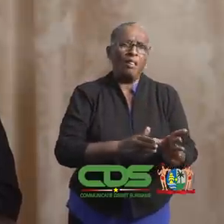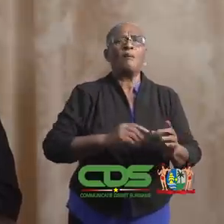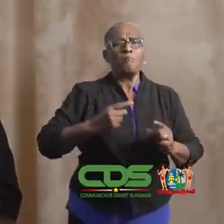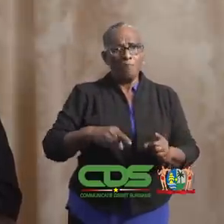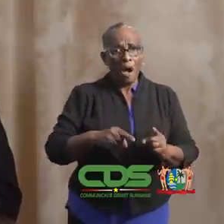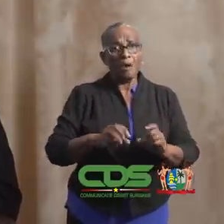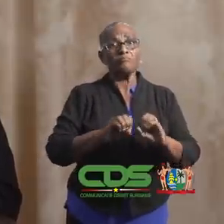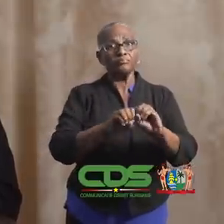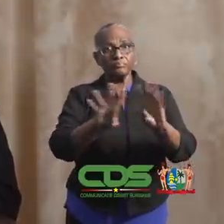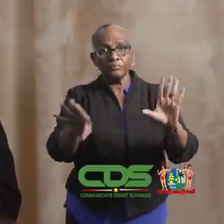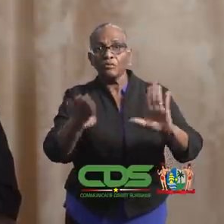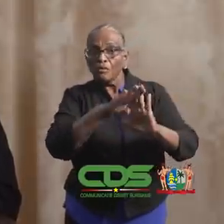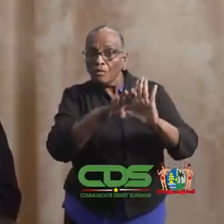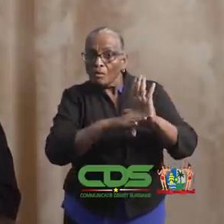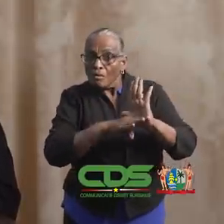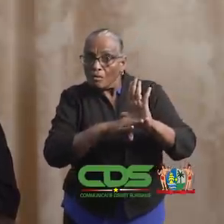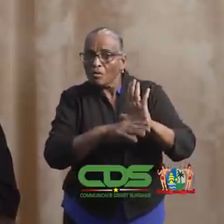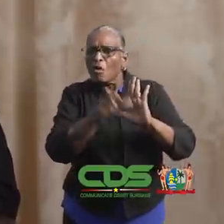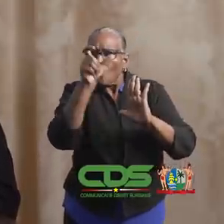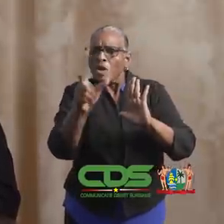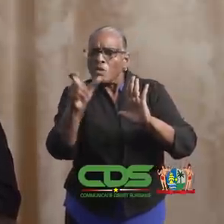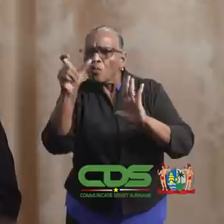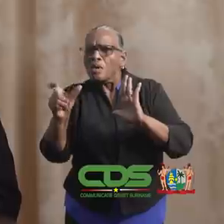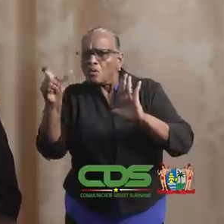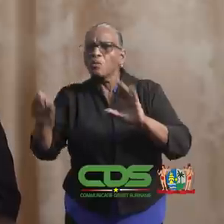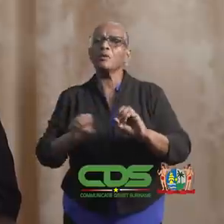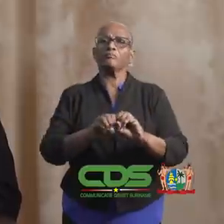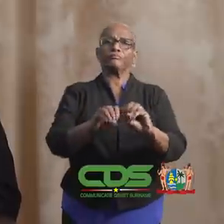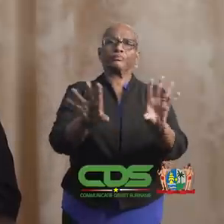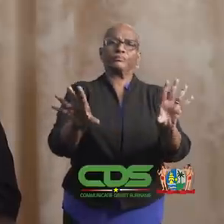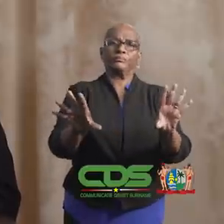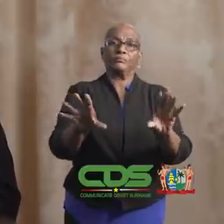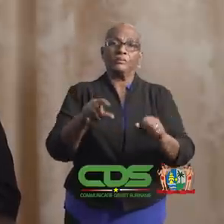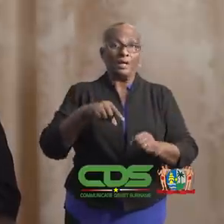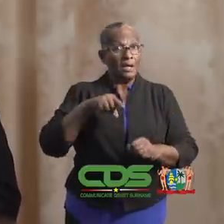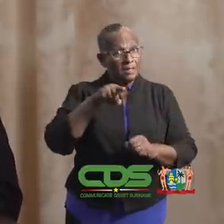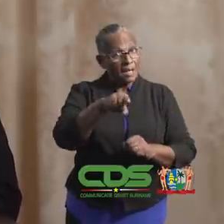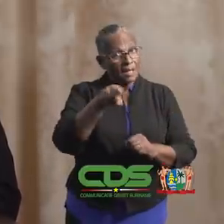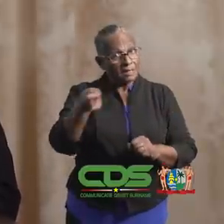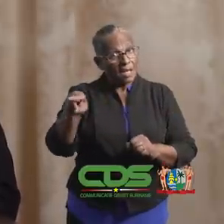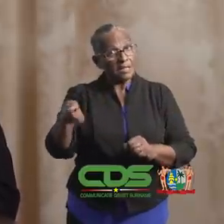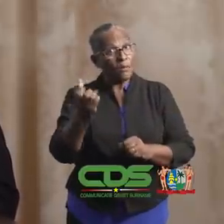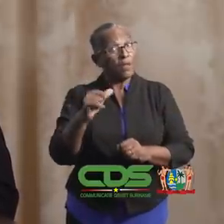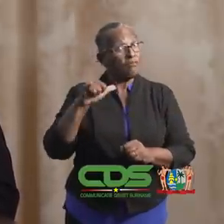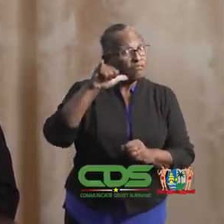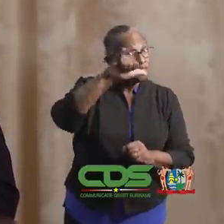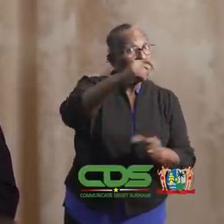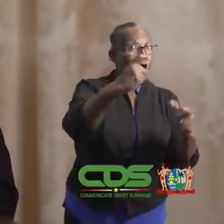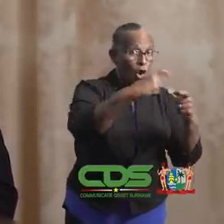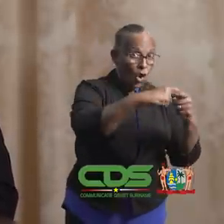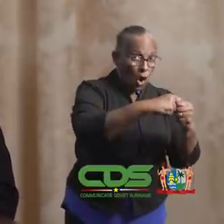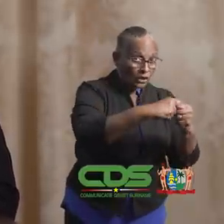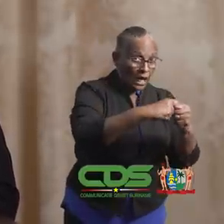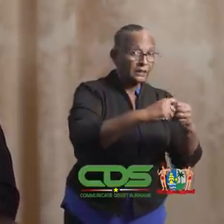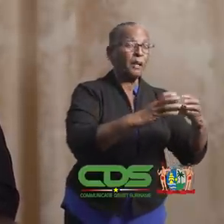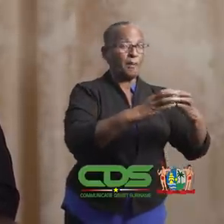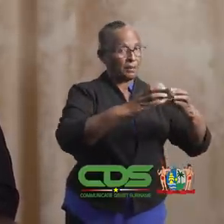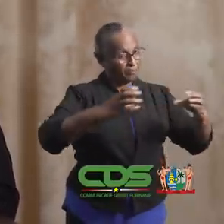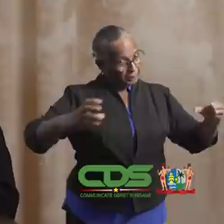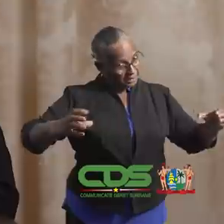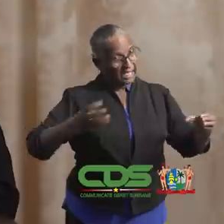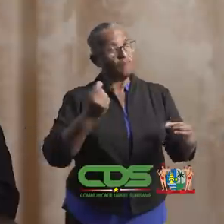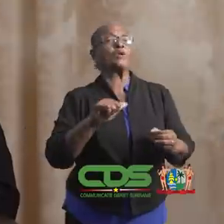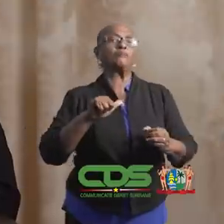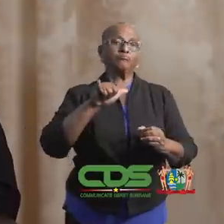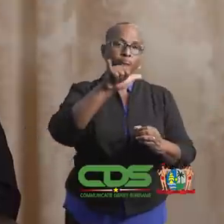voortdurend, maar tenminste wekelijks worden bijgewerkt. Neemt u contact op met desbetreffende autoriteiten indien u wilt